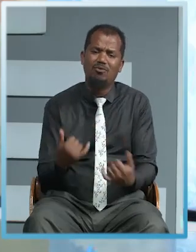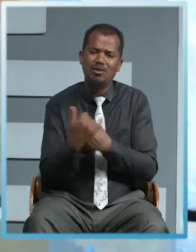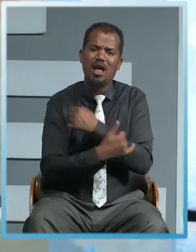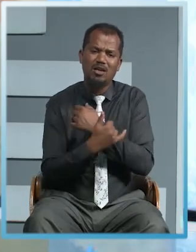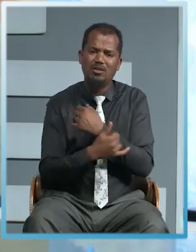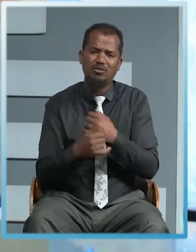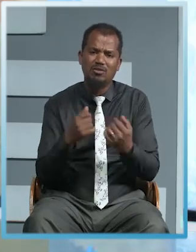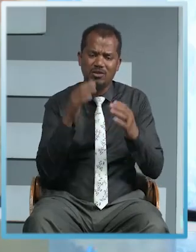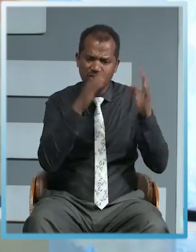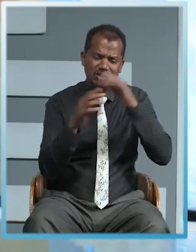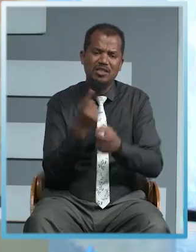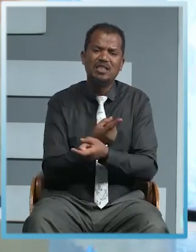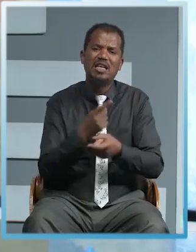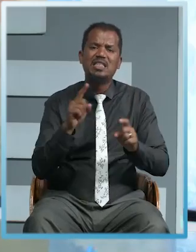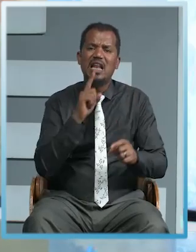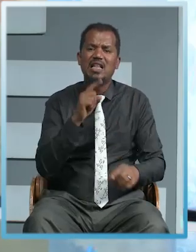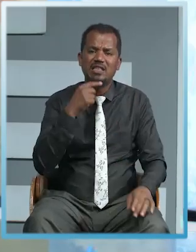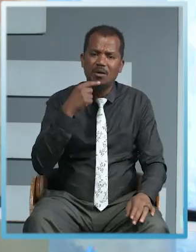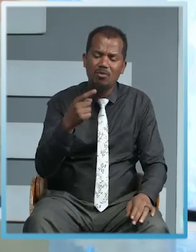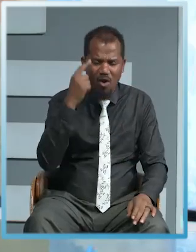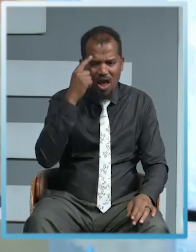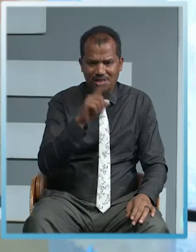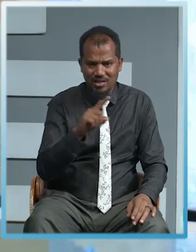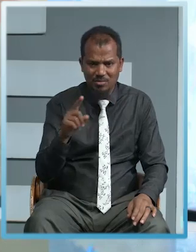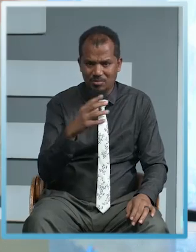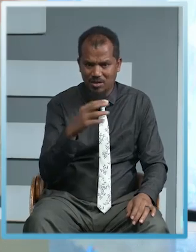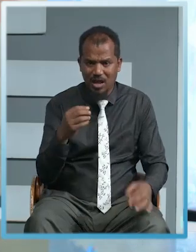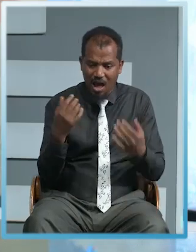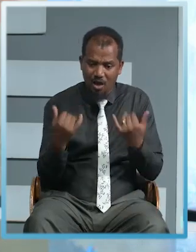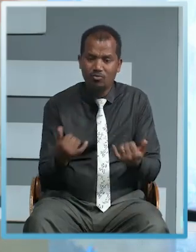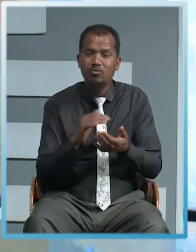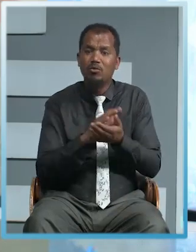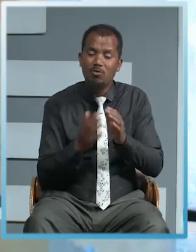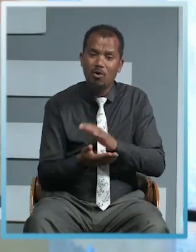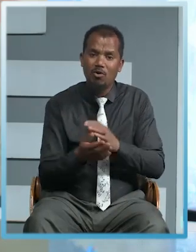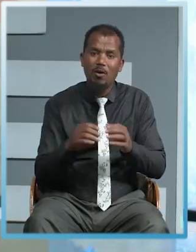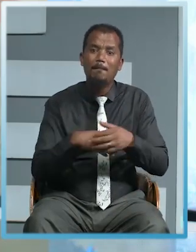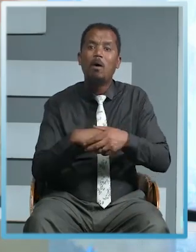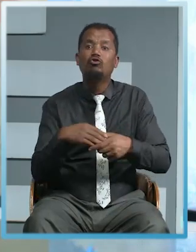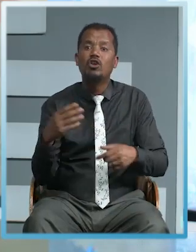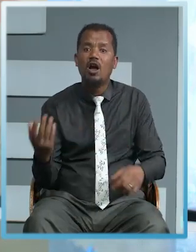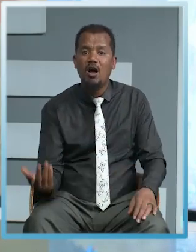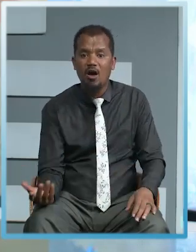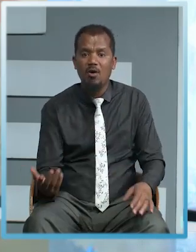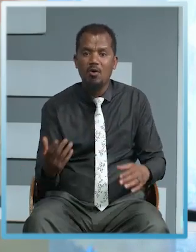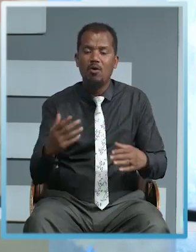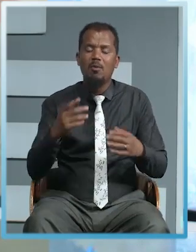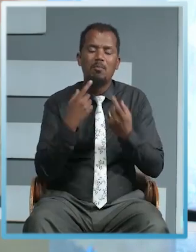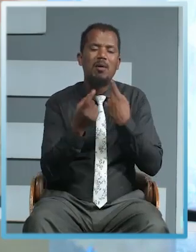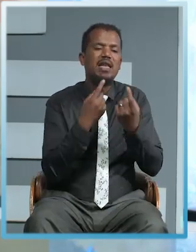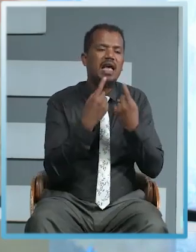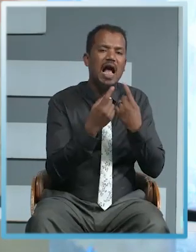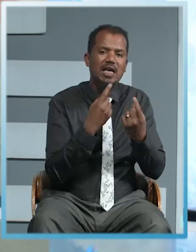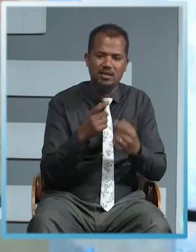አገሪቱ አሁንም ቢሆን ከችግር ነፃ ናት ተብሎ አይታሰብምና አሁንም ቢሆን መውጫው መነጋገር ነው